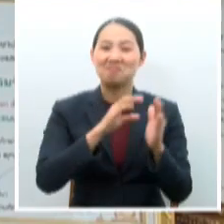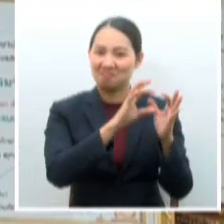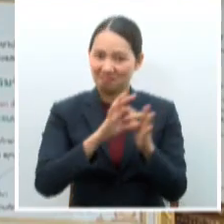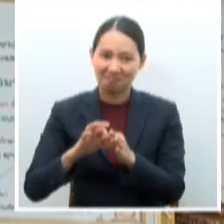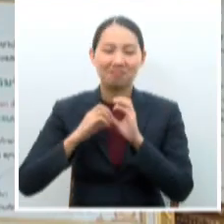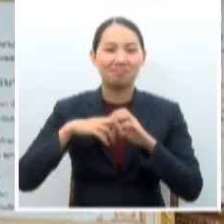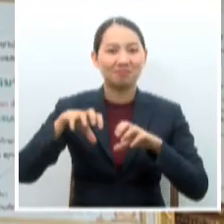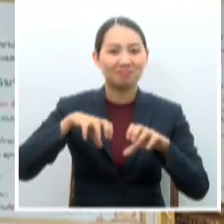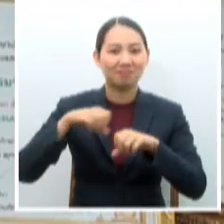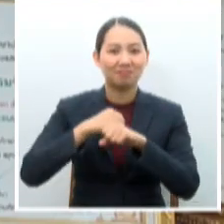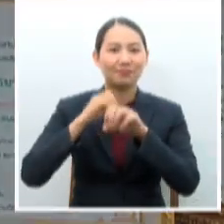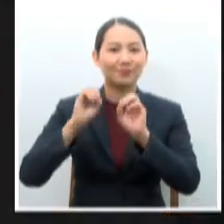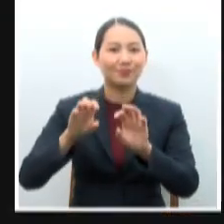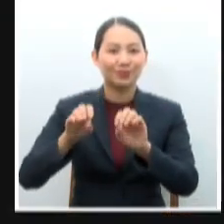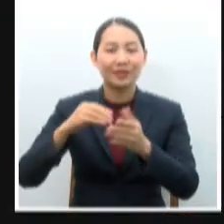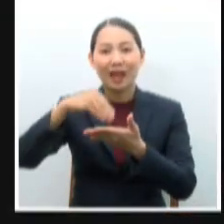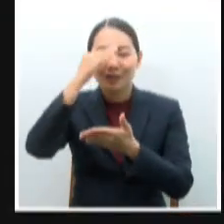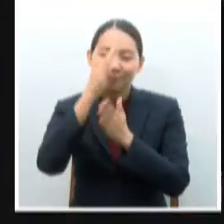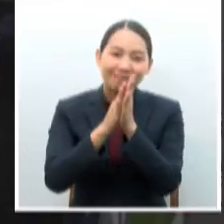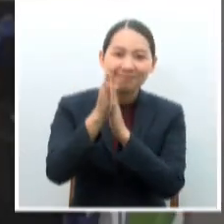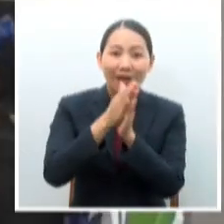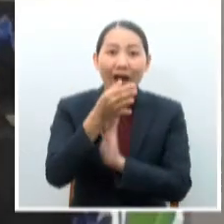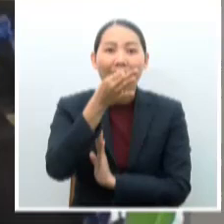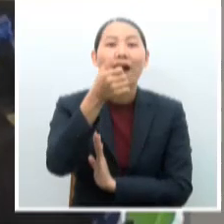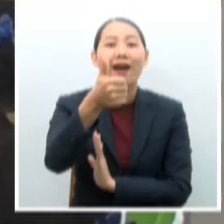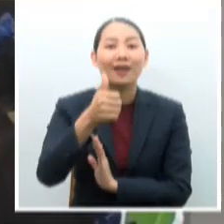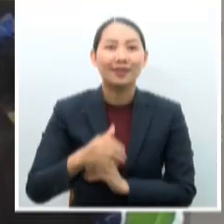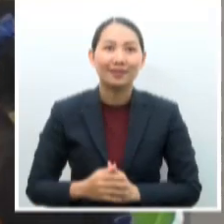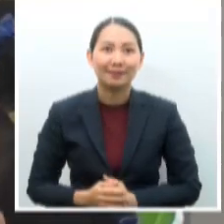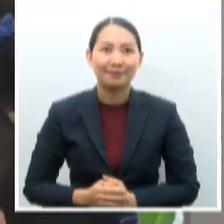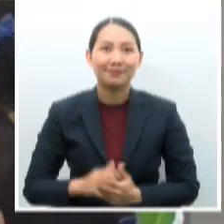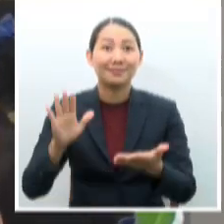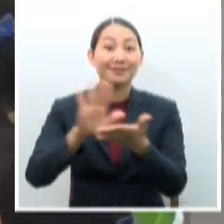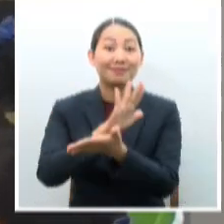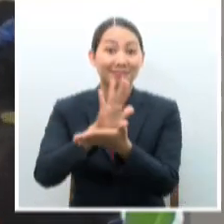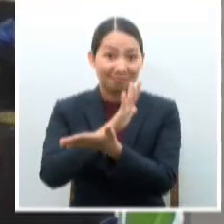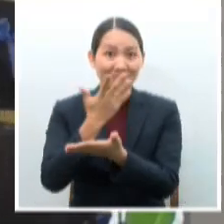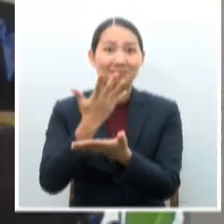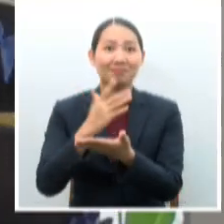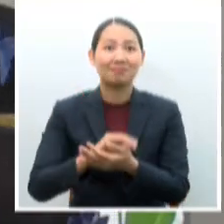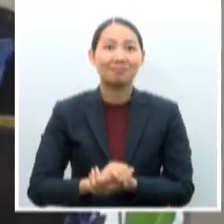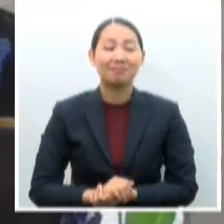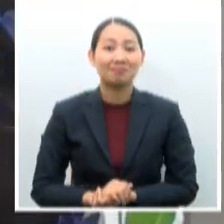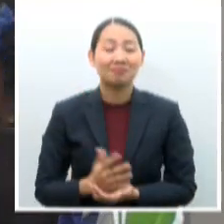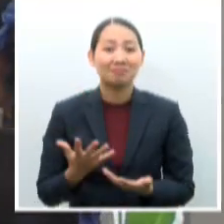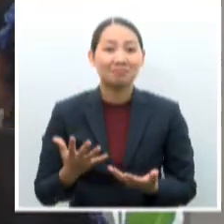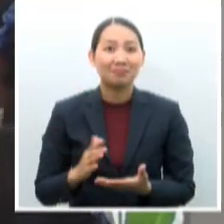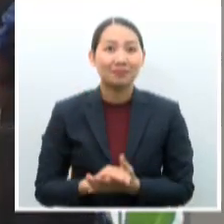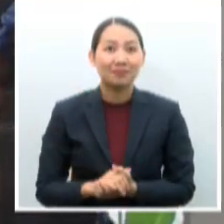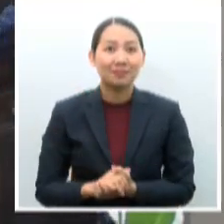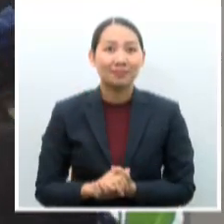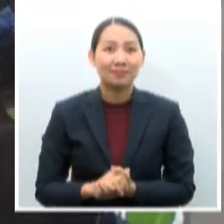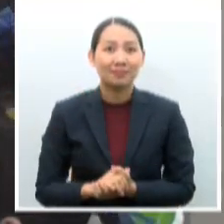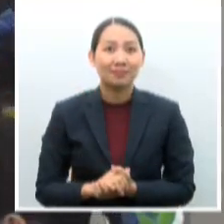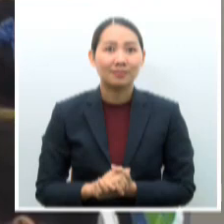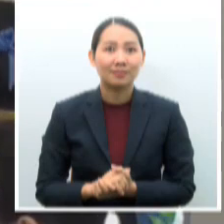นใจของผู้เรียนนั่นเองค่ะ กระดาษกับดวงดาว